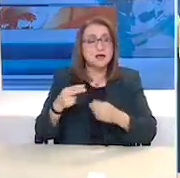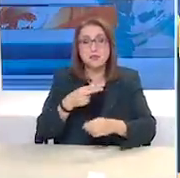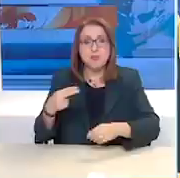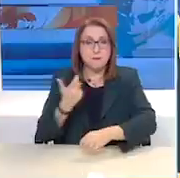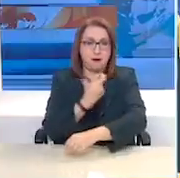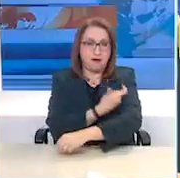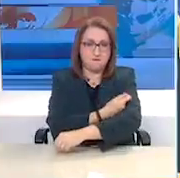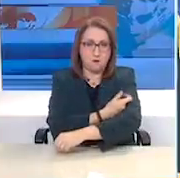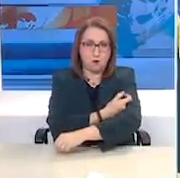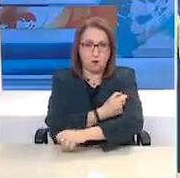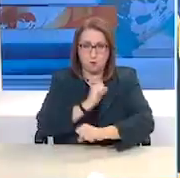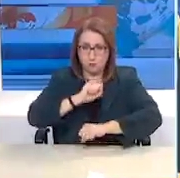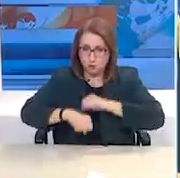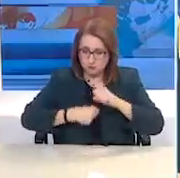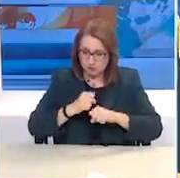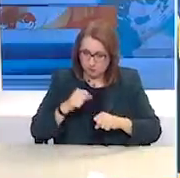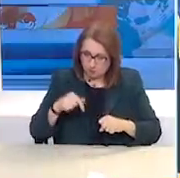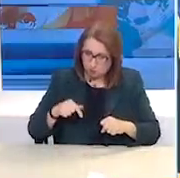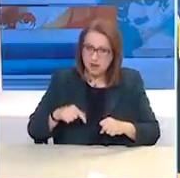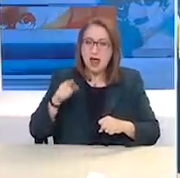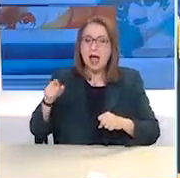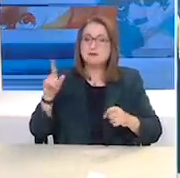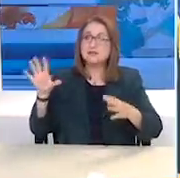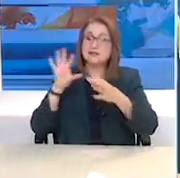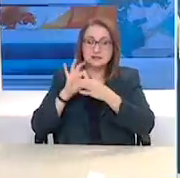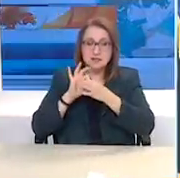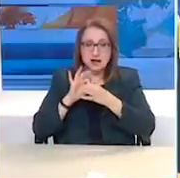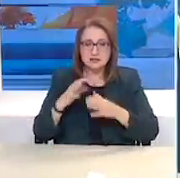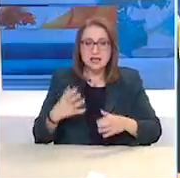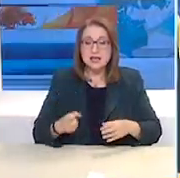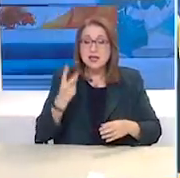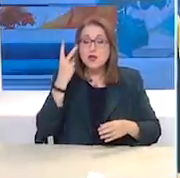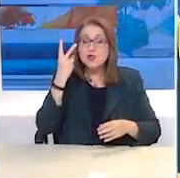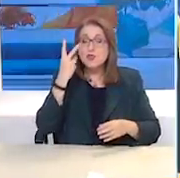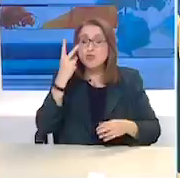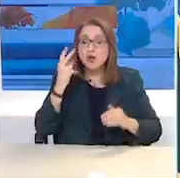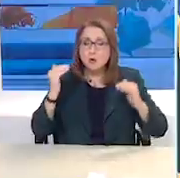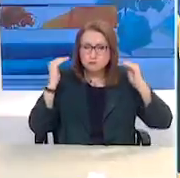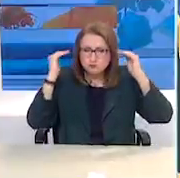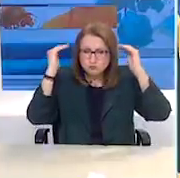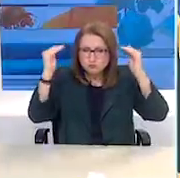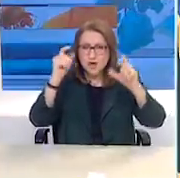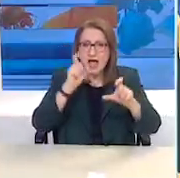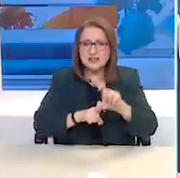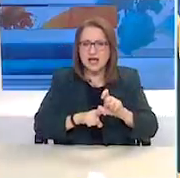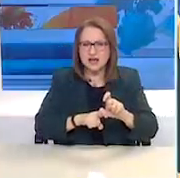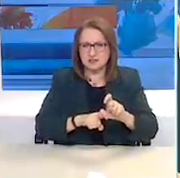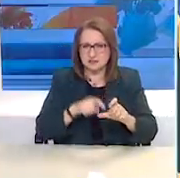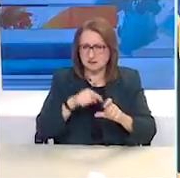ιού. Μια συνεργασία που αφορά δύο κορυφαίες στον τομέα των εμβολίων εταιρείες στον κόσμο.